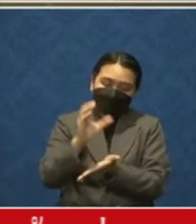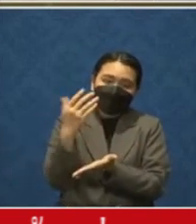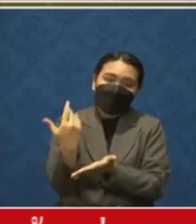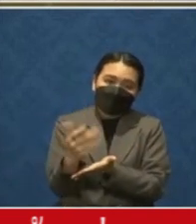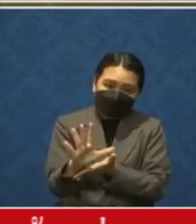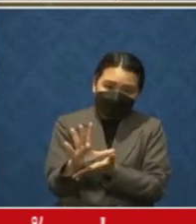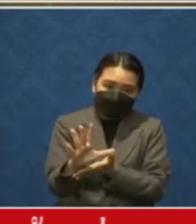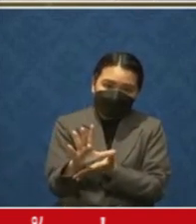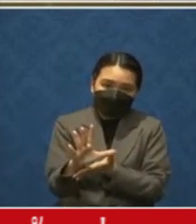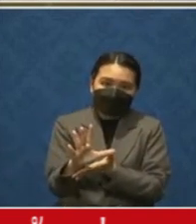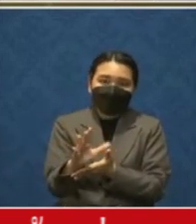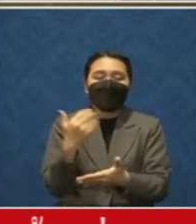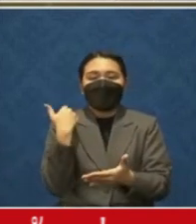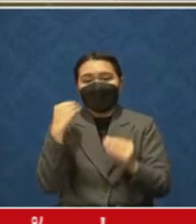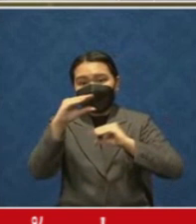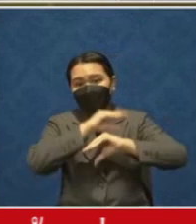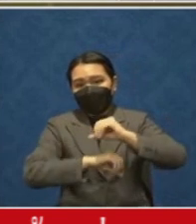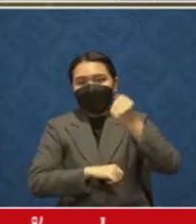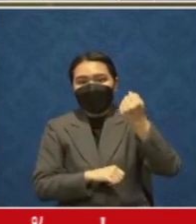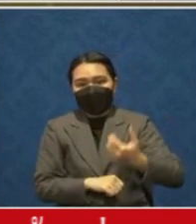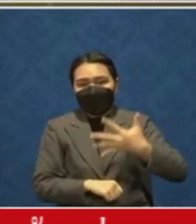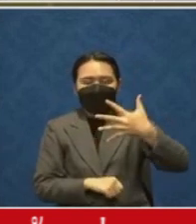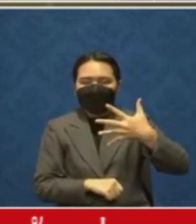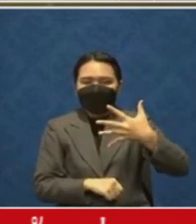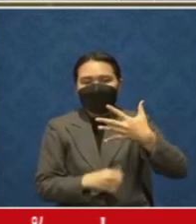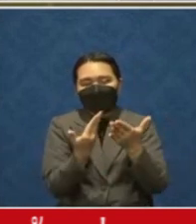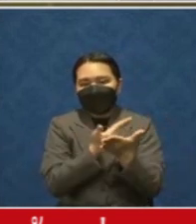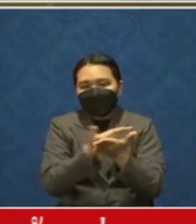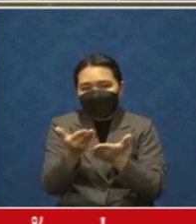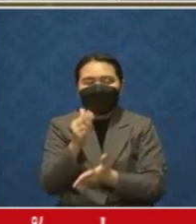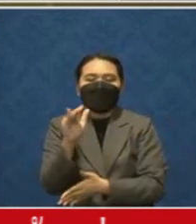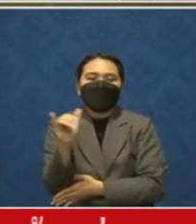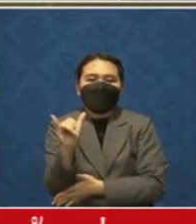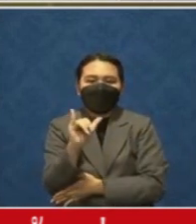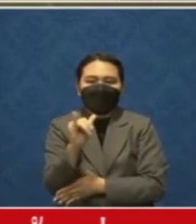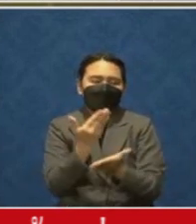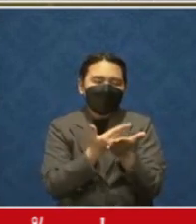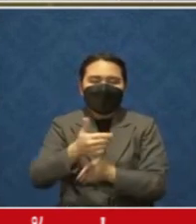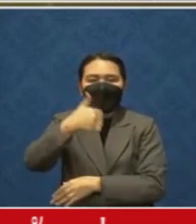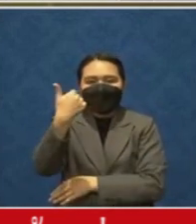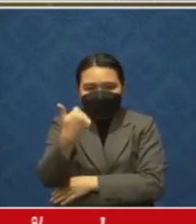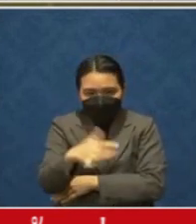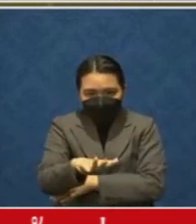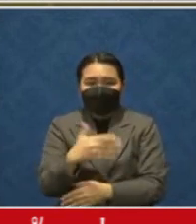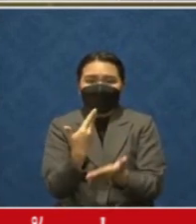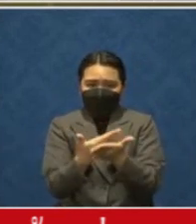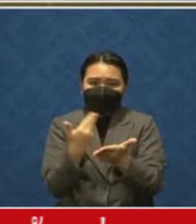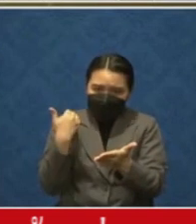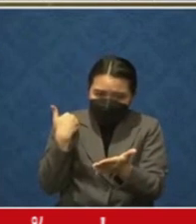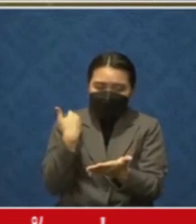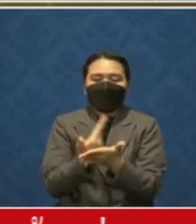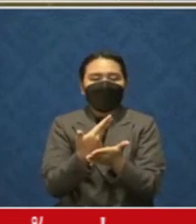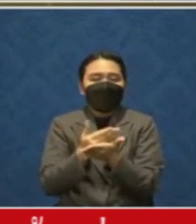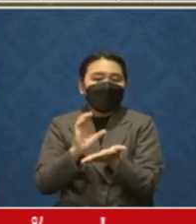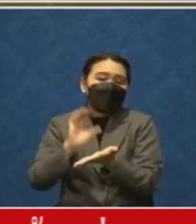เนี่ยเรื่องง่ายๆนะครับ5รายการเนี่ยท่านประธานยังทำไม่ได้เลยคุณยังจัดซื้อจัดจ้างไม่ได้เลยขนาดมี